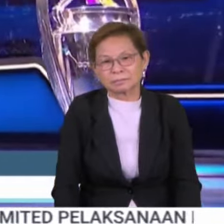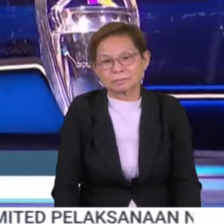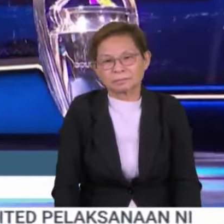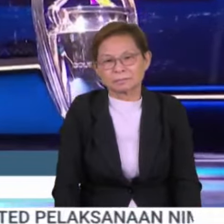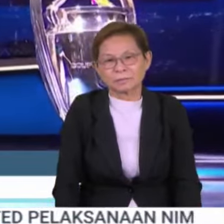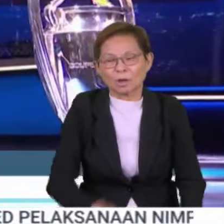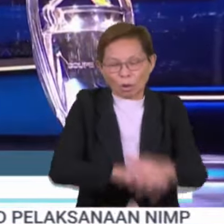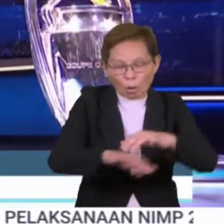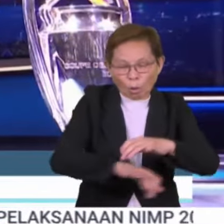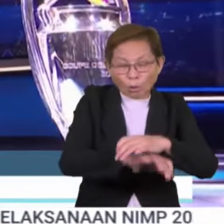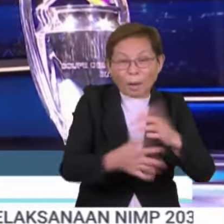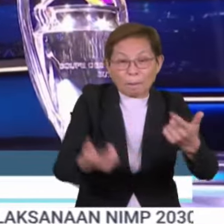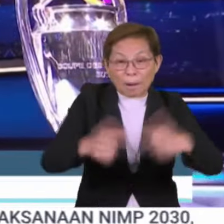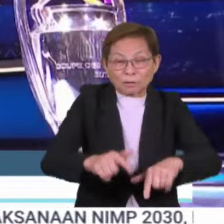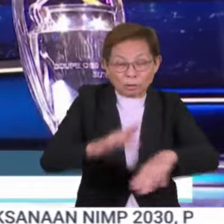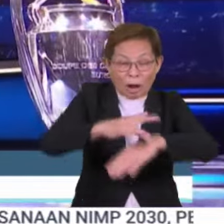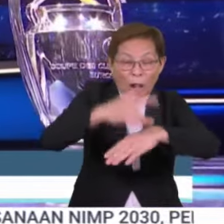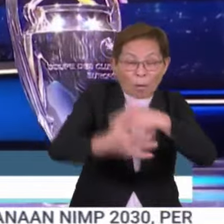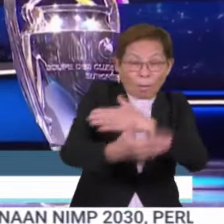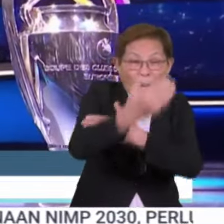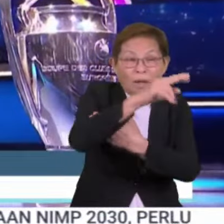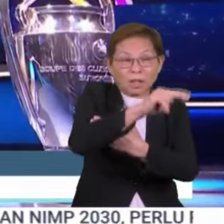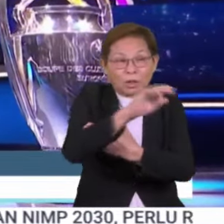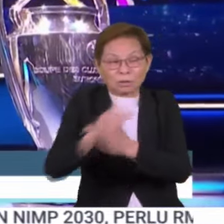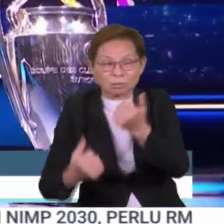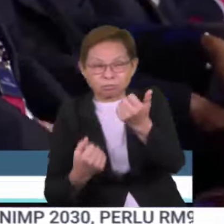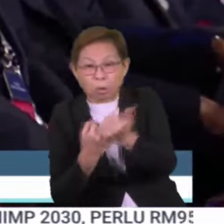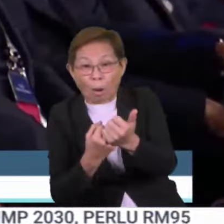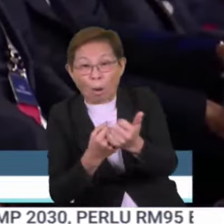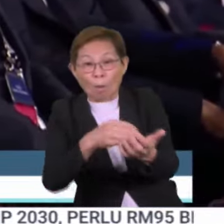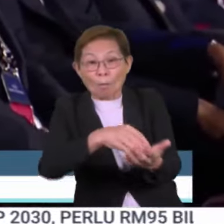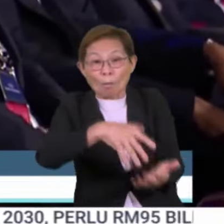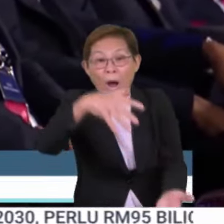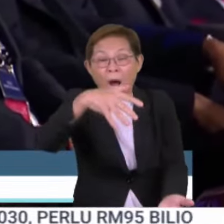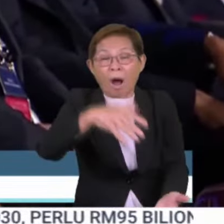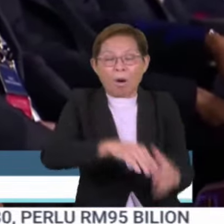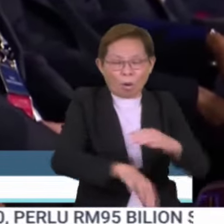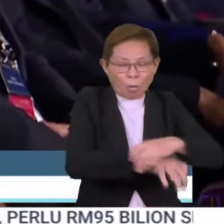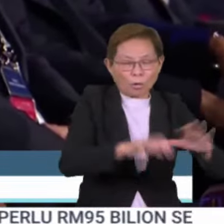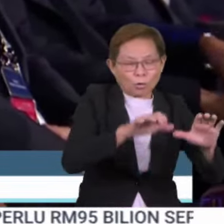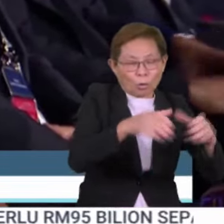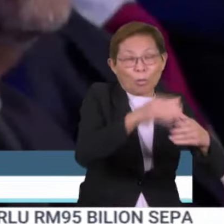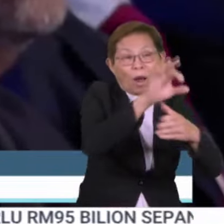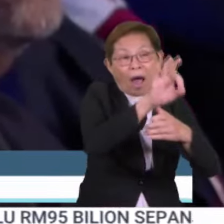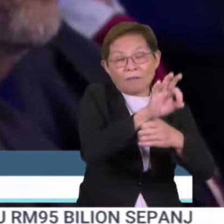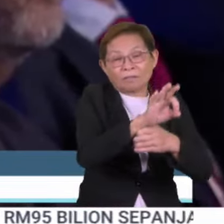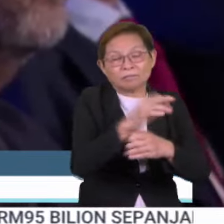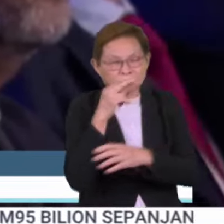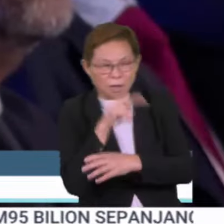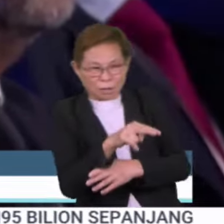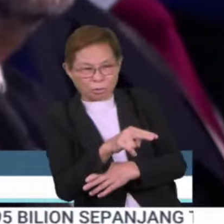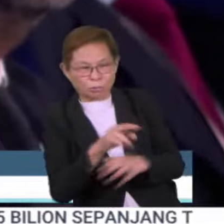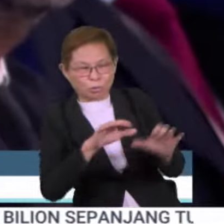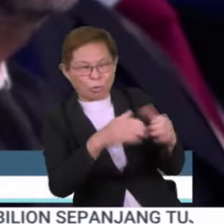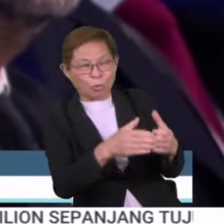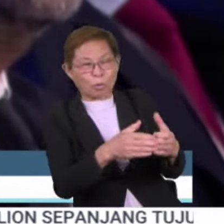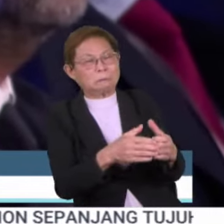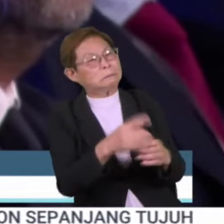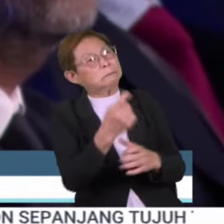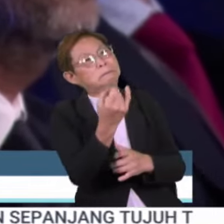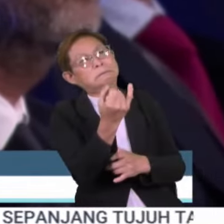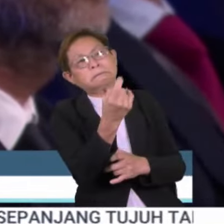dalam undian yang berlangsung awal pagi tadi Newcastle yang disokong kekayaan Arab diundi dalam kumpulan F yang dilihat sebagai kumpulan